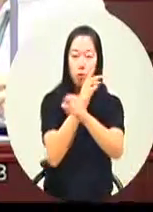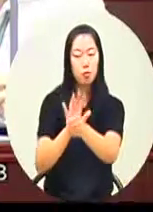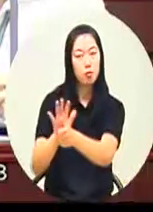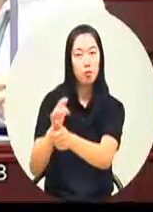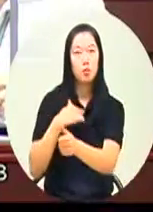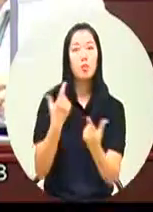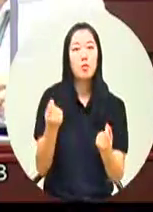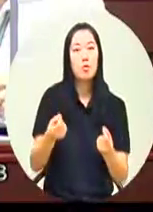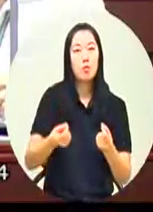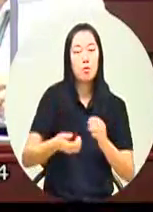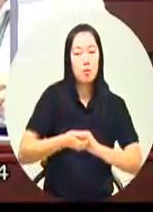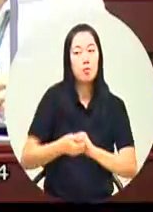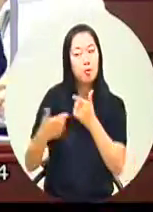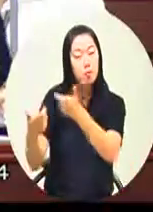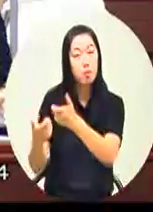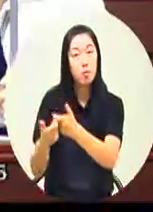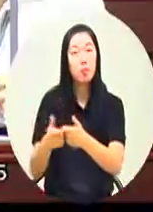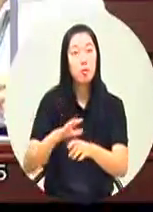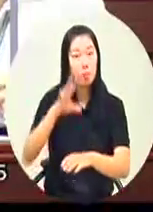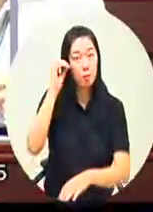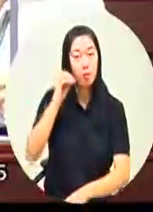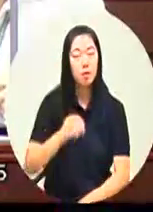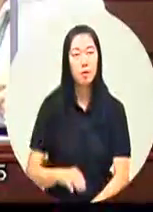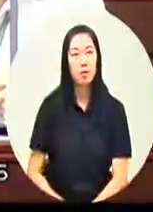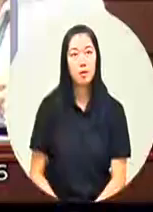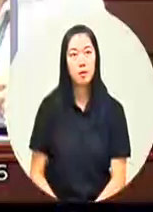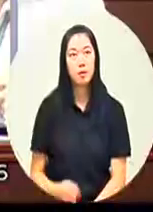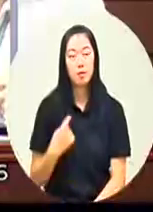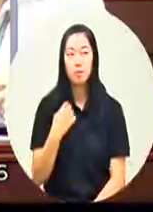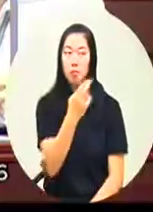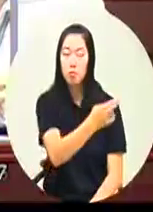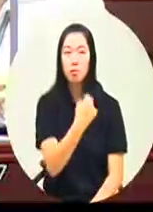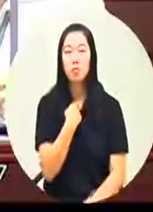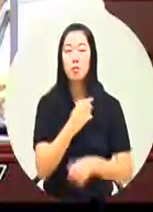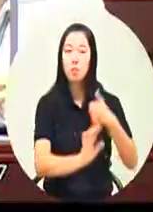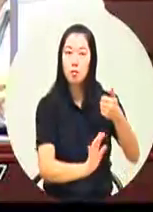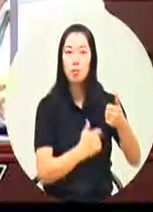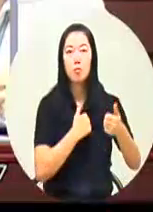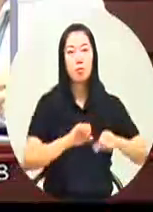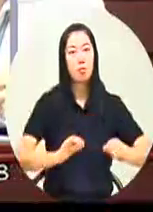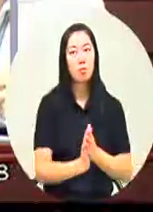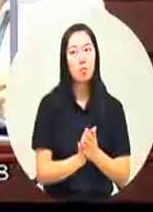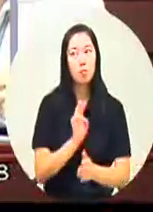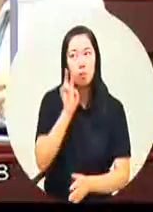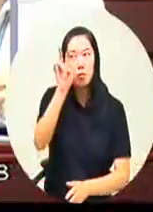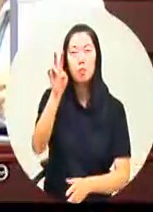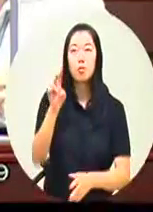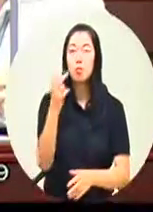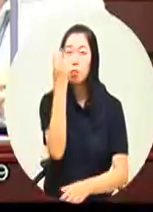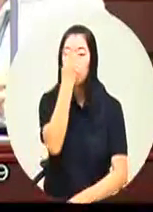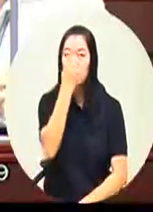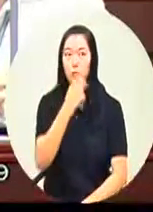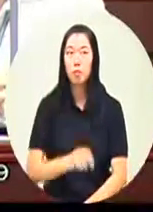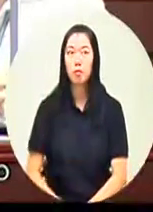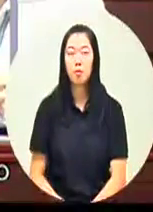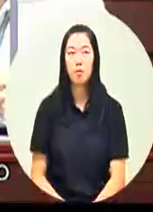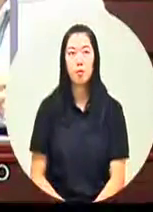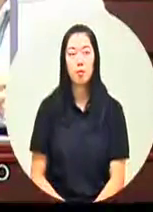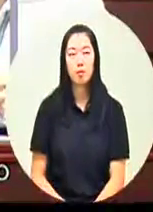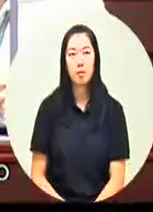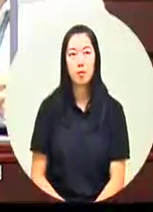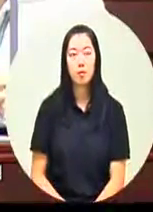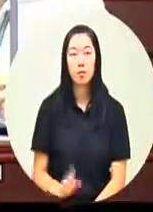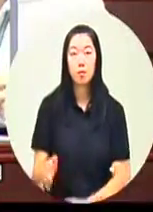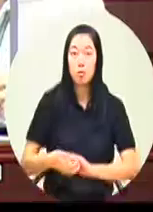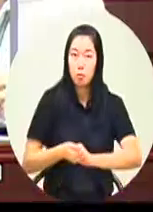定配合来检讨哦。那这个部分呢，我会请我同仁立刻去看一下，跟议员这边了解一下，必